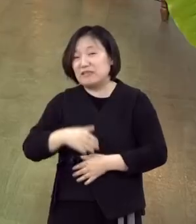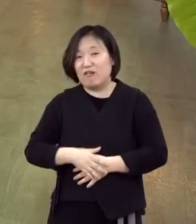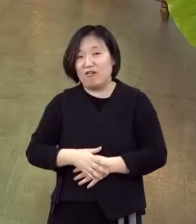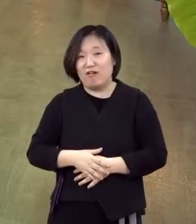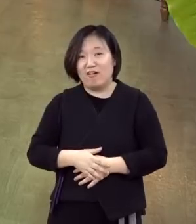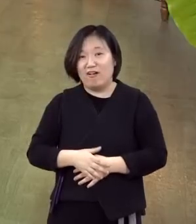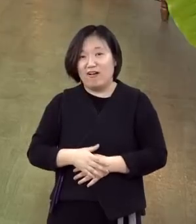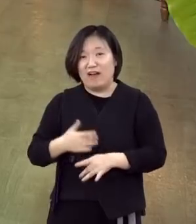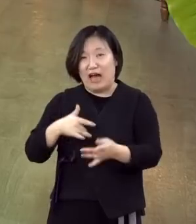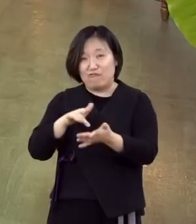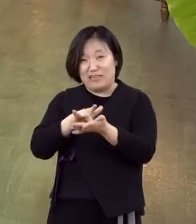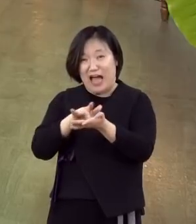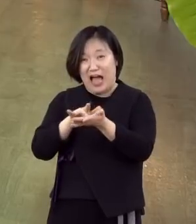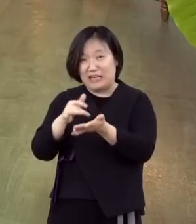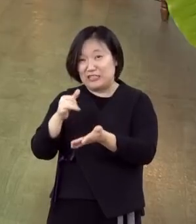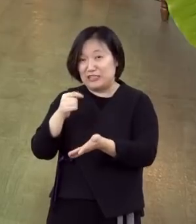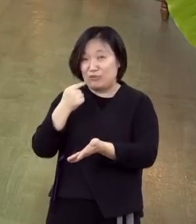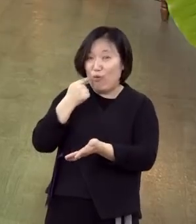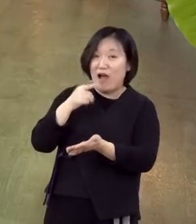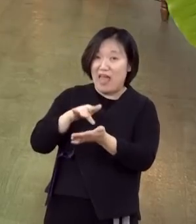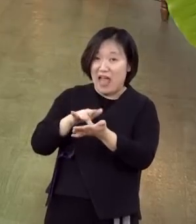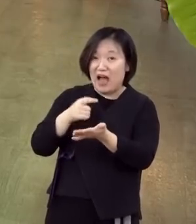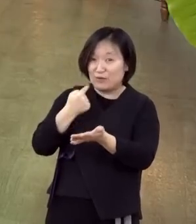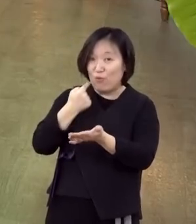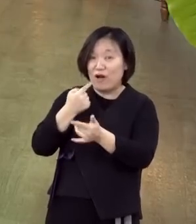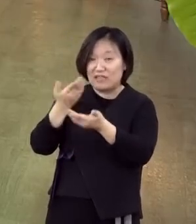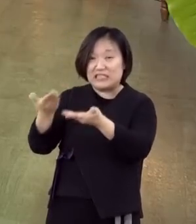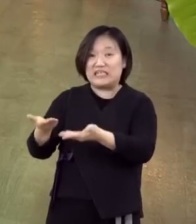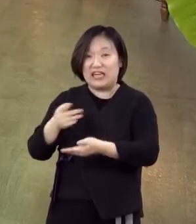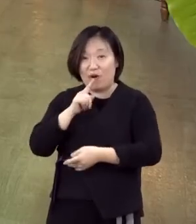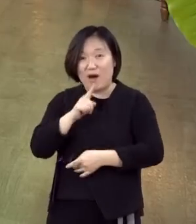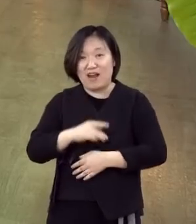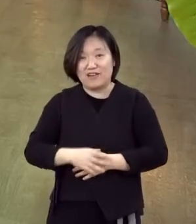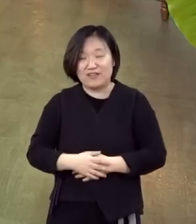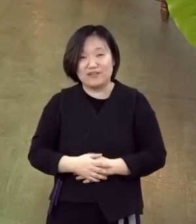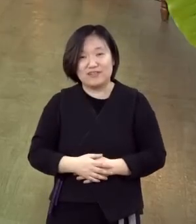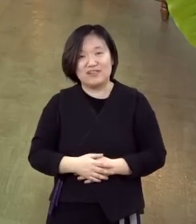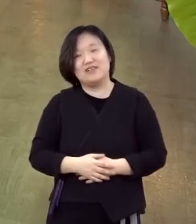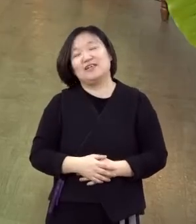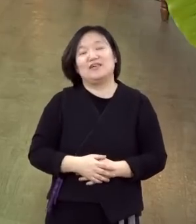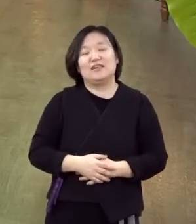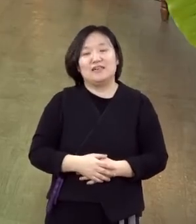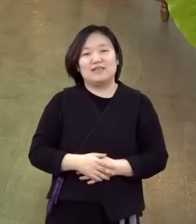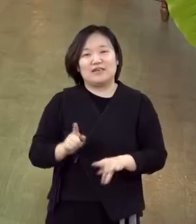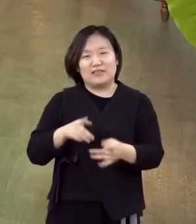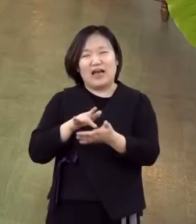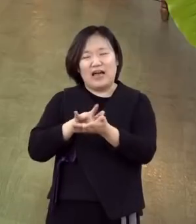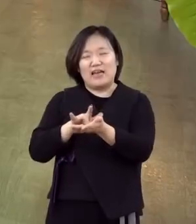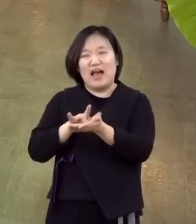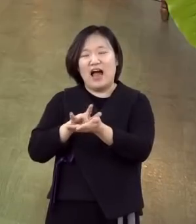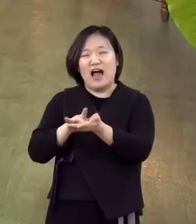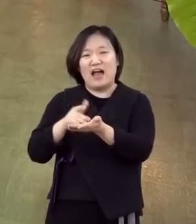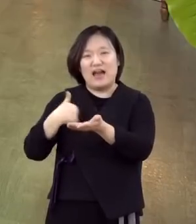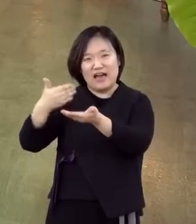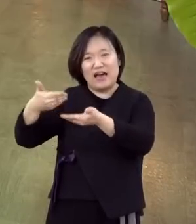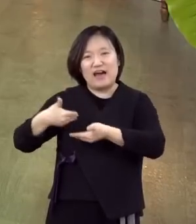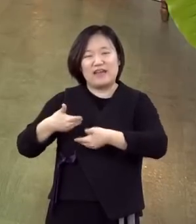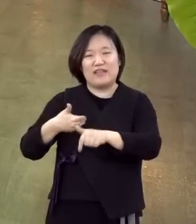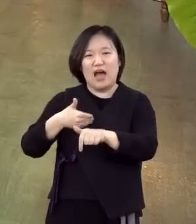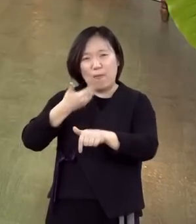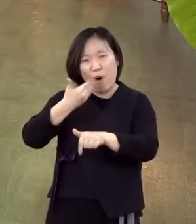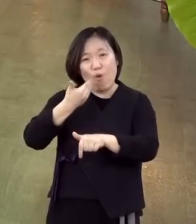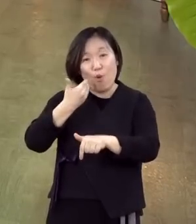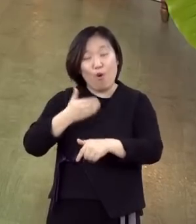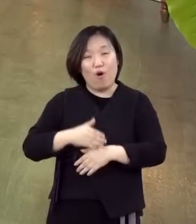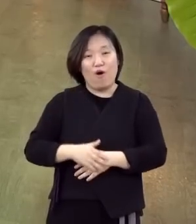효과가 강한약을처방해드리겠습니다."라고말했다.그는 미리" 강력한약을처방해드리겠습니다. "라고말했습니다.예.그는